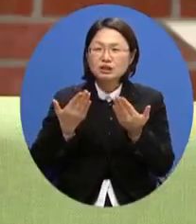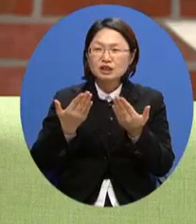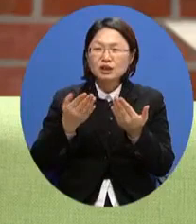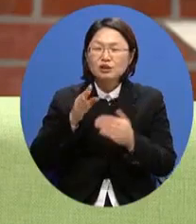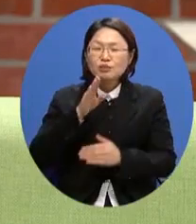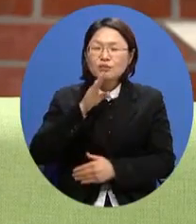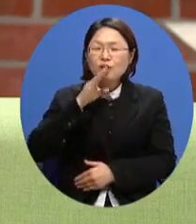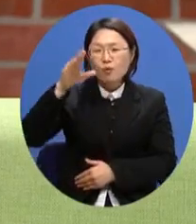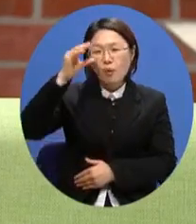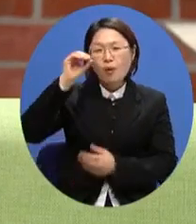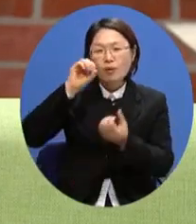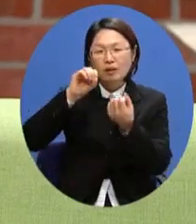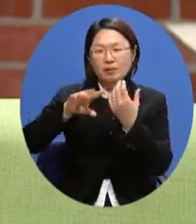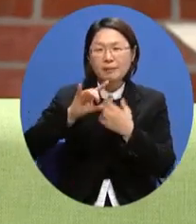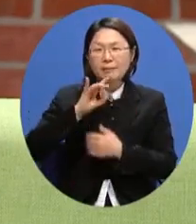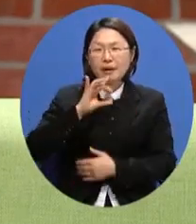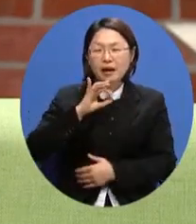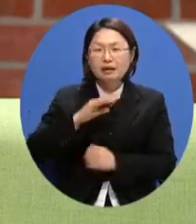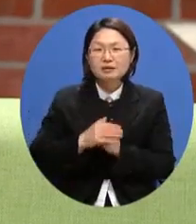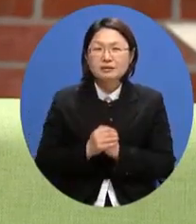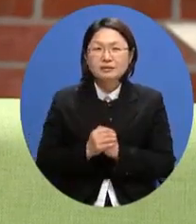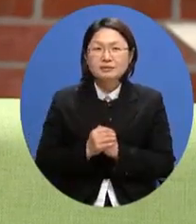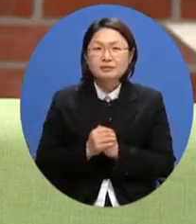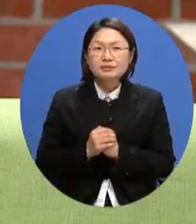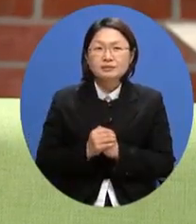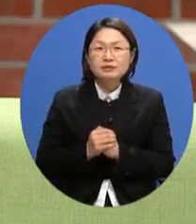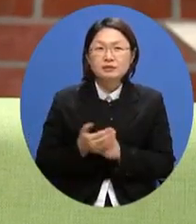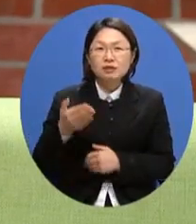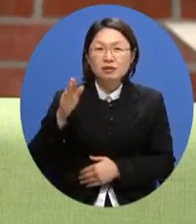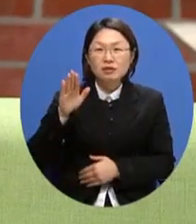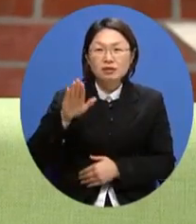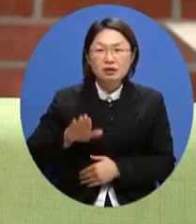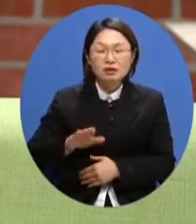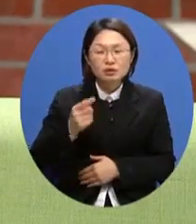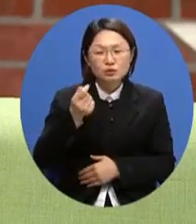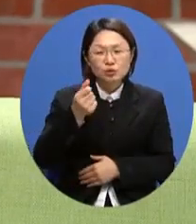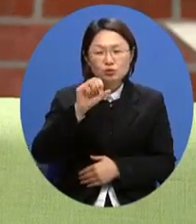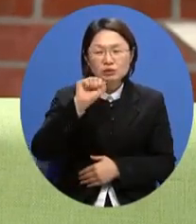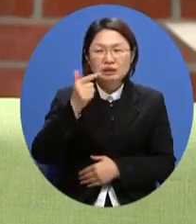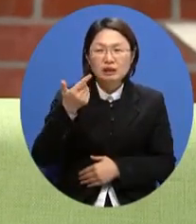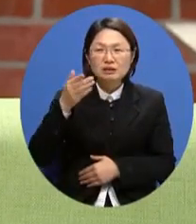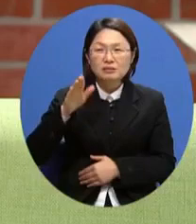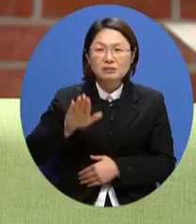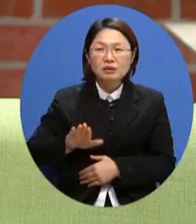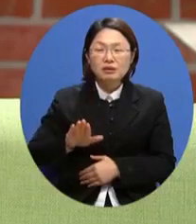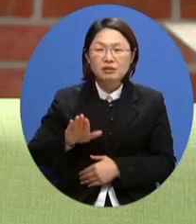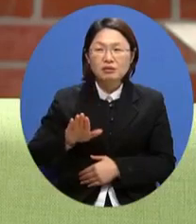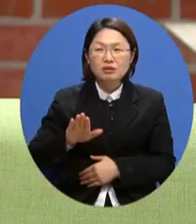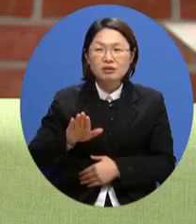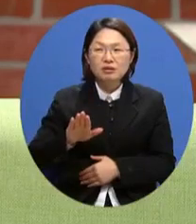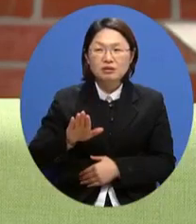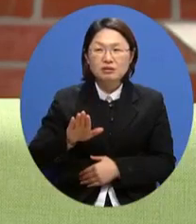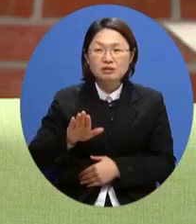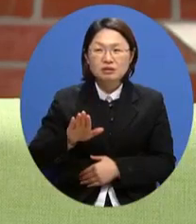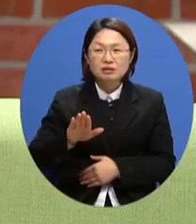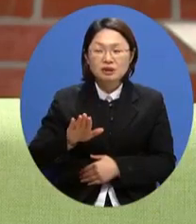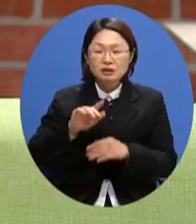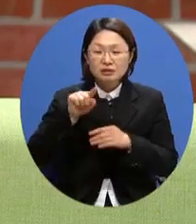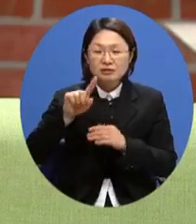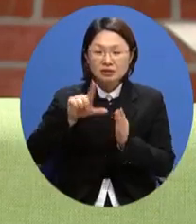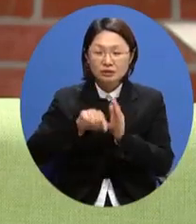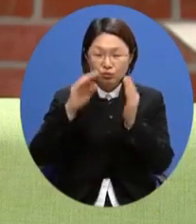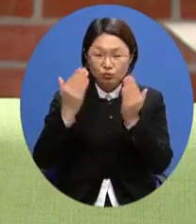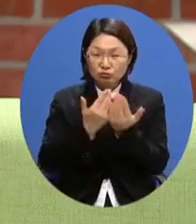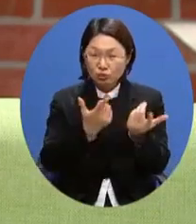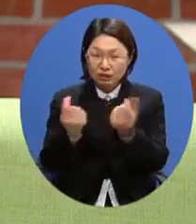같은 것만 딱 얘기하셔요. 그러다가 조금 안 좋은 얘기가 나오면은 갑자기 다 그러지 않았어요 그때는?